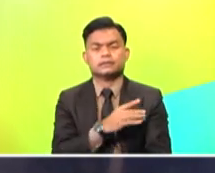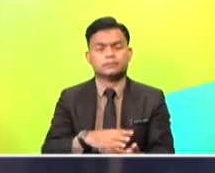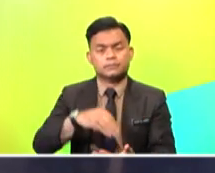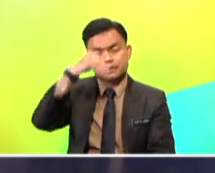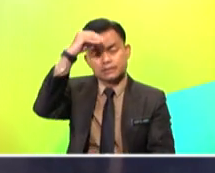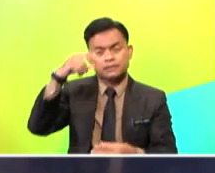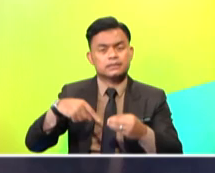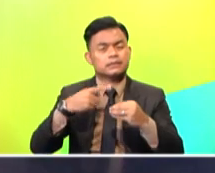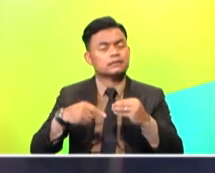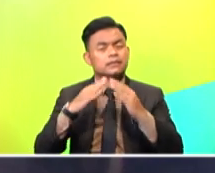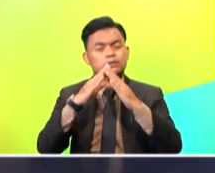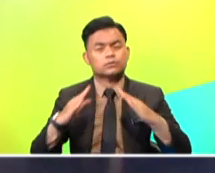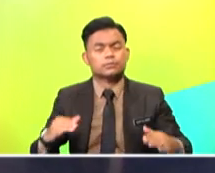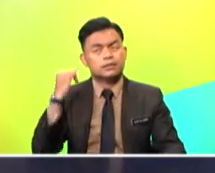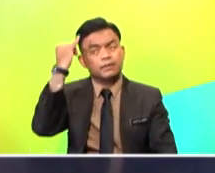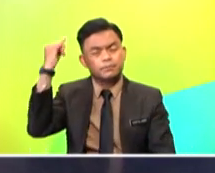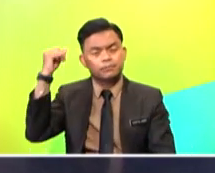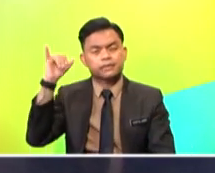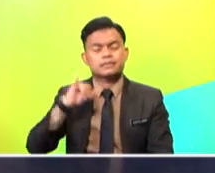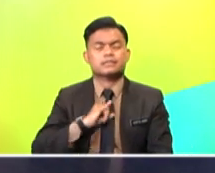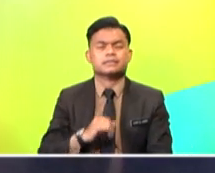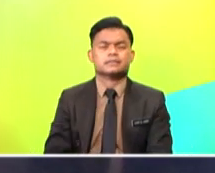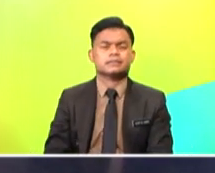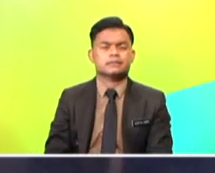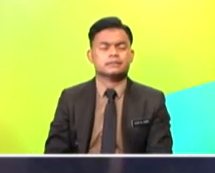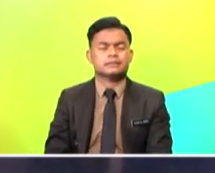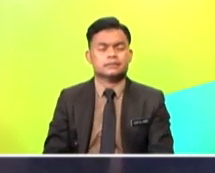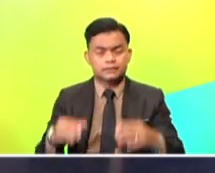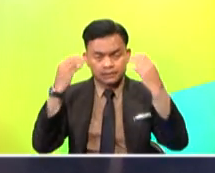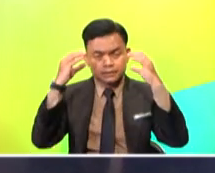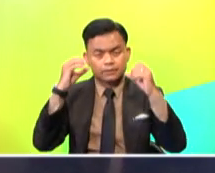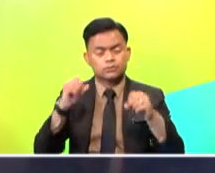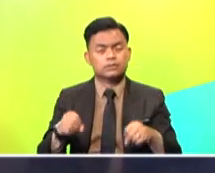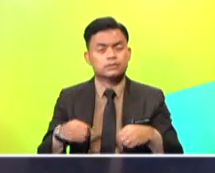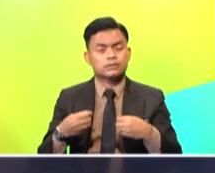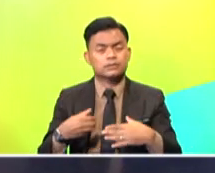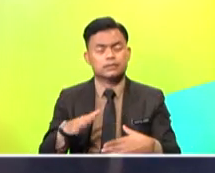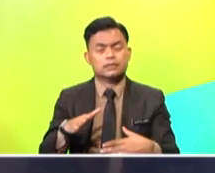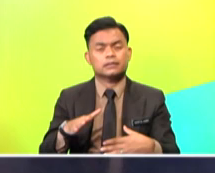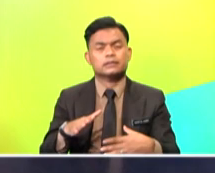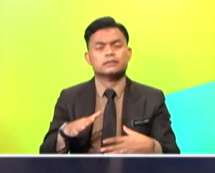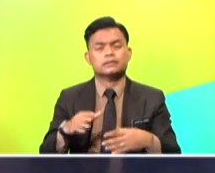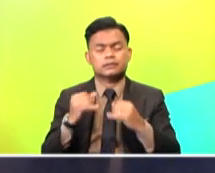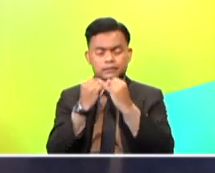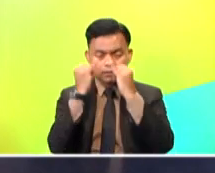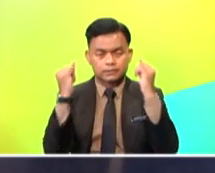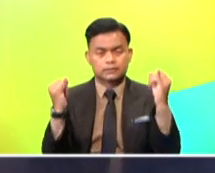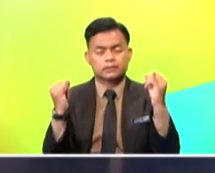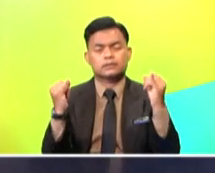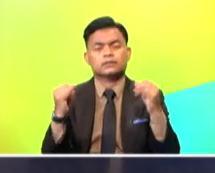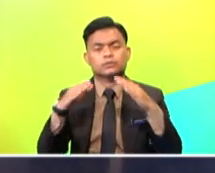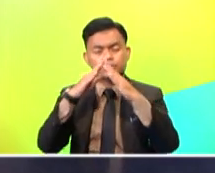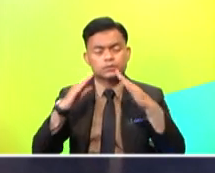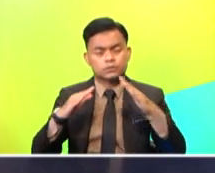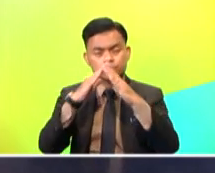saya dan cikgu ceritakan bagaimana untuk kita kenali rumah-rumah yang terdapat di negara kita khususnya dan juga cara untuk kita mengenali bahagian-bahagian yang